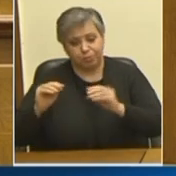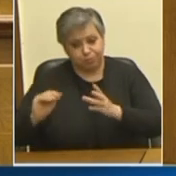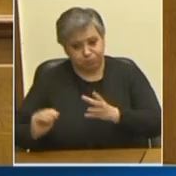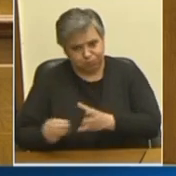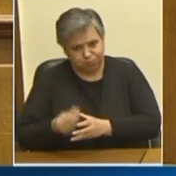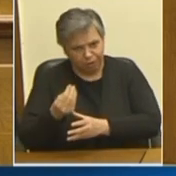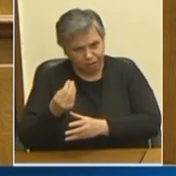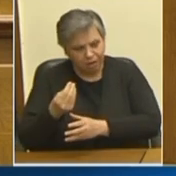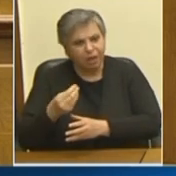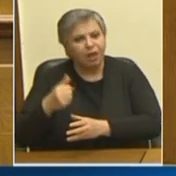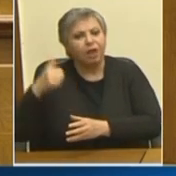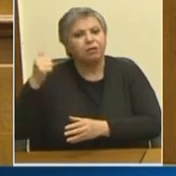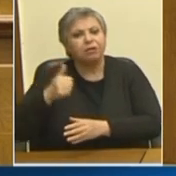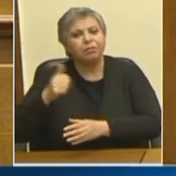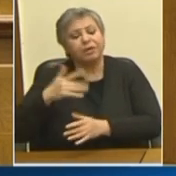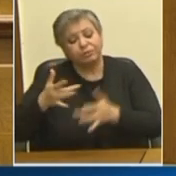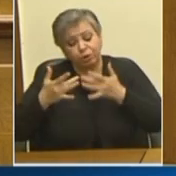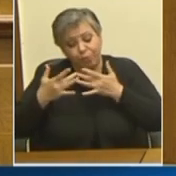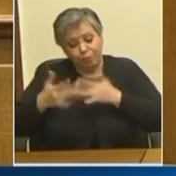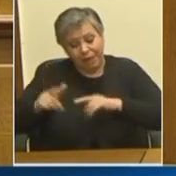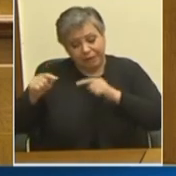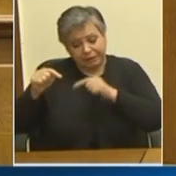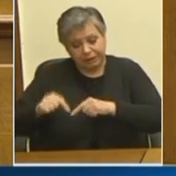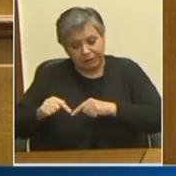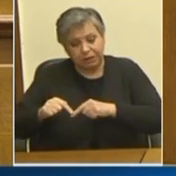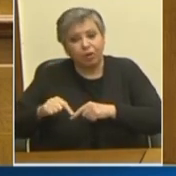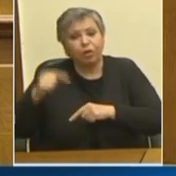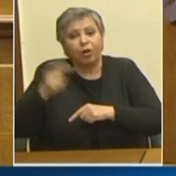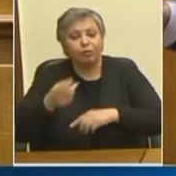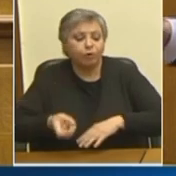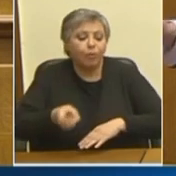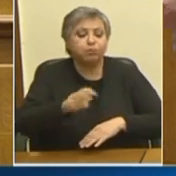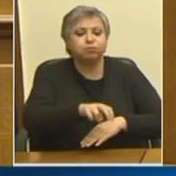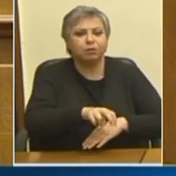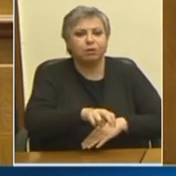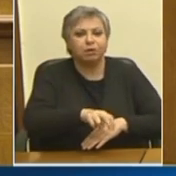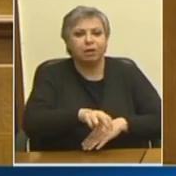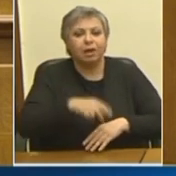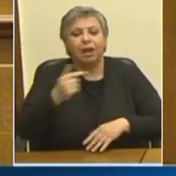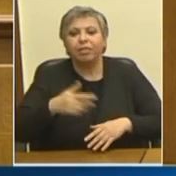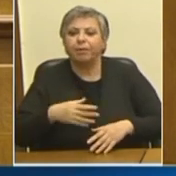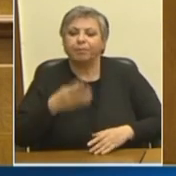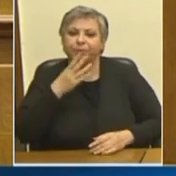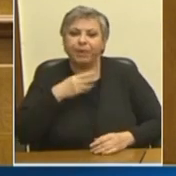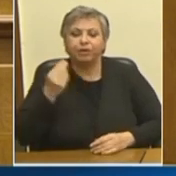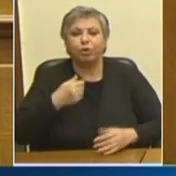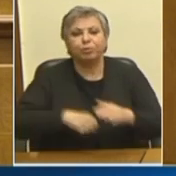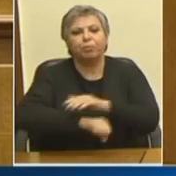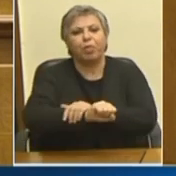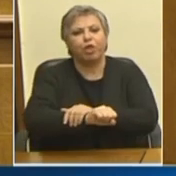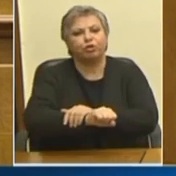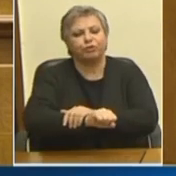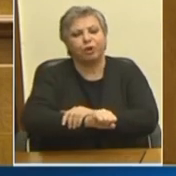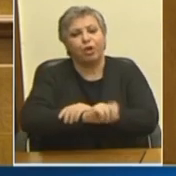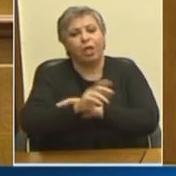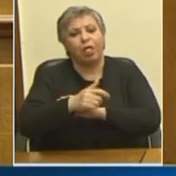κόμμα. Γιατί έχει γενικευθεί τώρα τελευταία και έχει γίνει σαν το ποδόσφαιρο να αλλάζουν κόμματα οι διάφοροι.